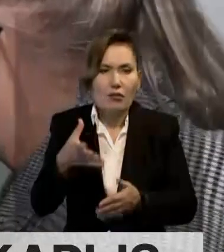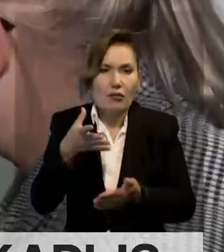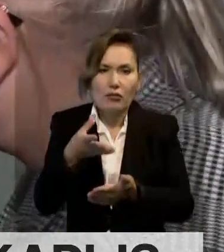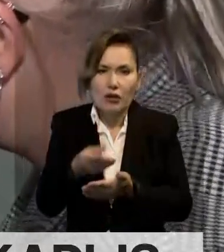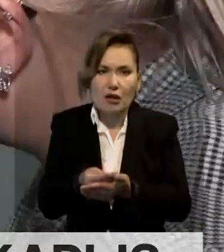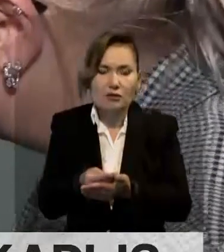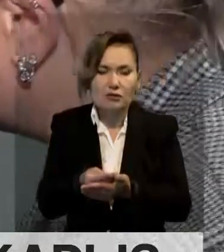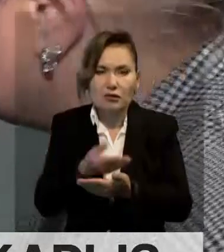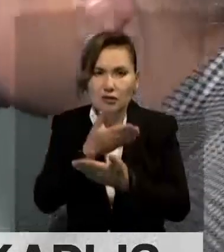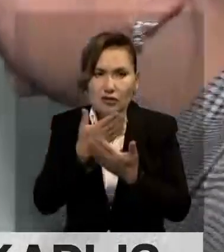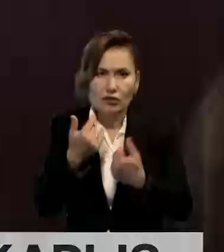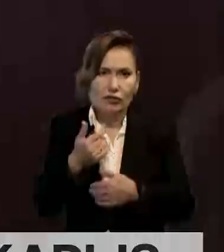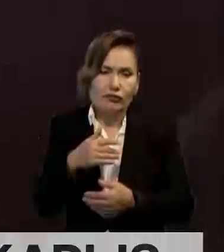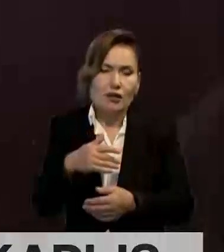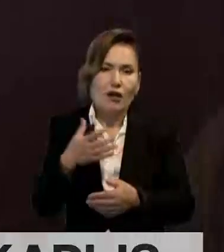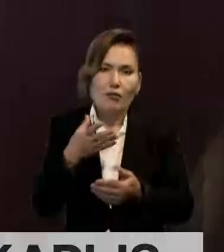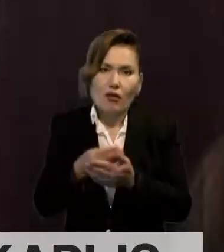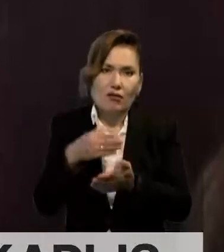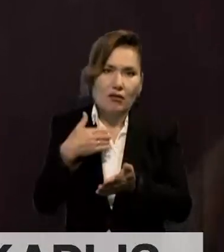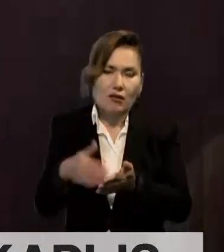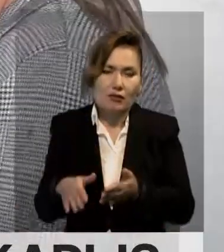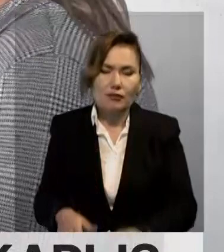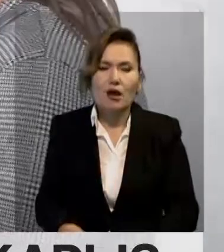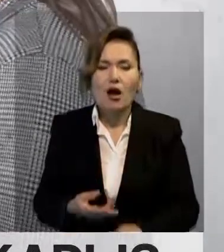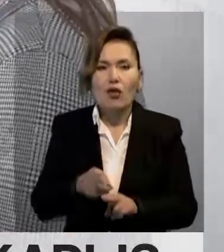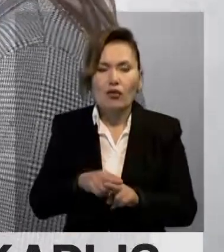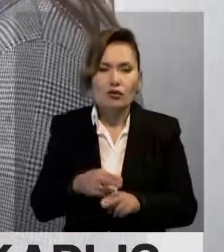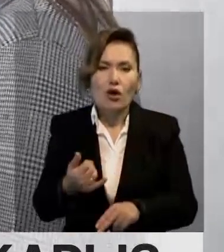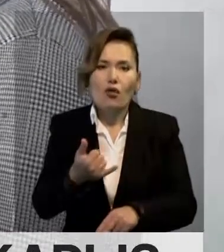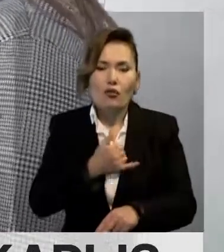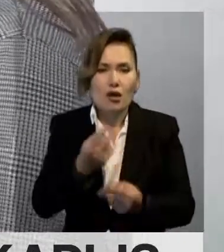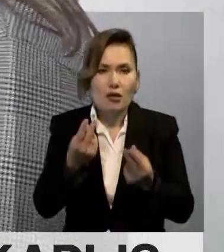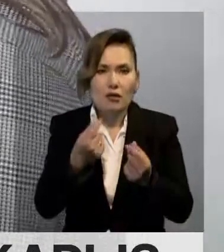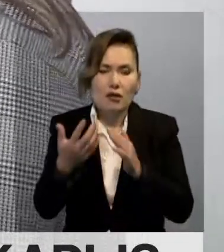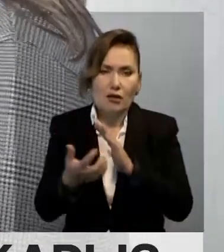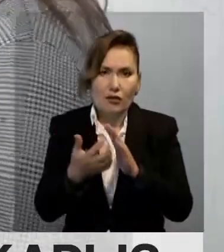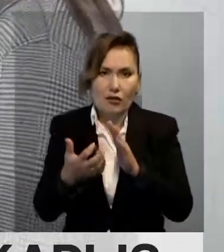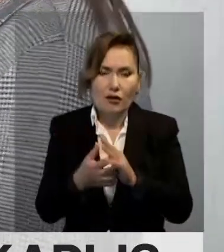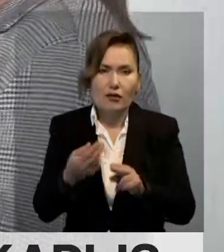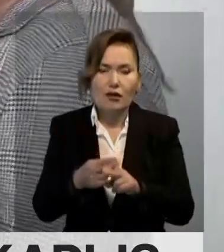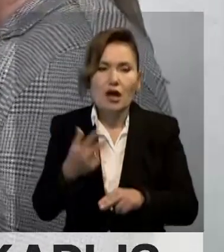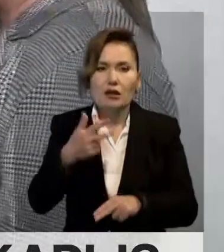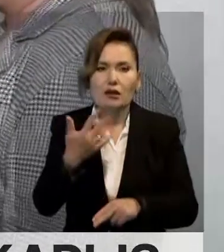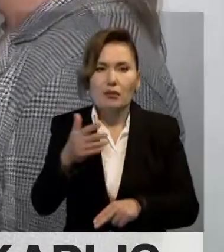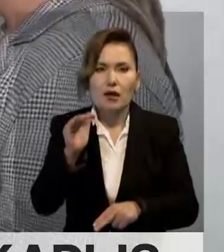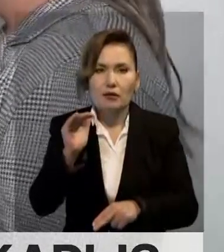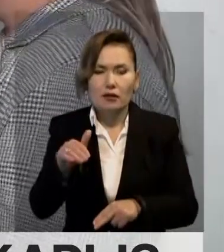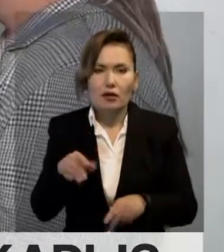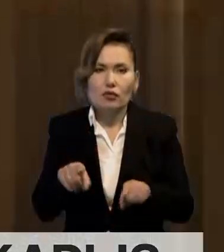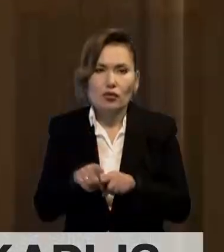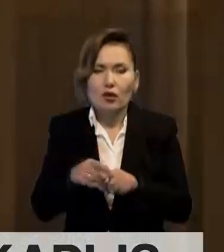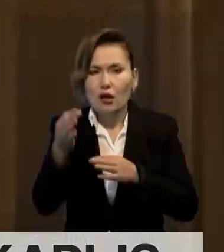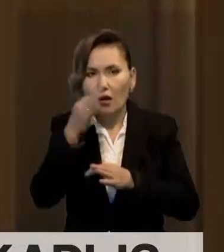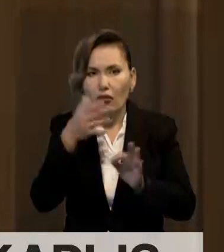платите за крышу, за ремонт? Потому что денег не хватает. Вот я пошла в этом месяце, я 35 тысяч отдала только за